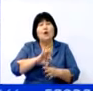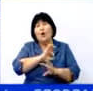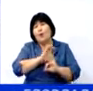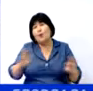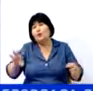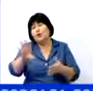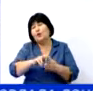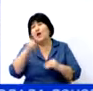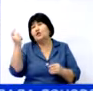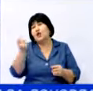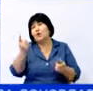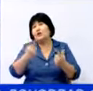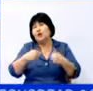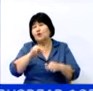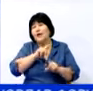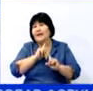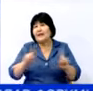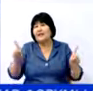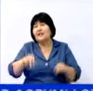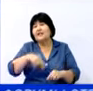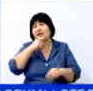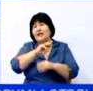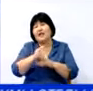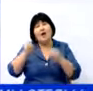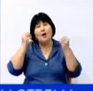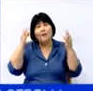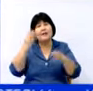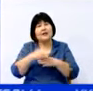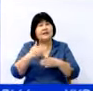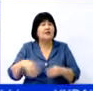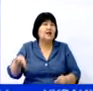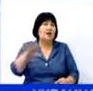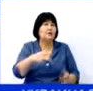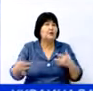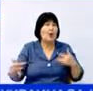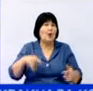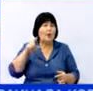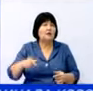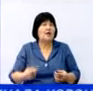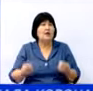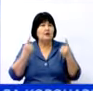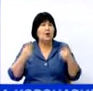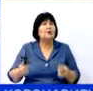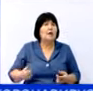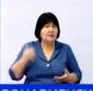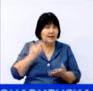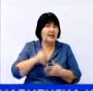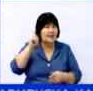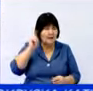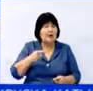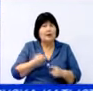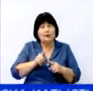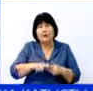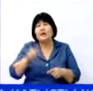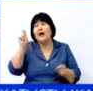үлгілі шығармашылық ұжымдарының ерекшелігі дәріптеледі. Мәдениет саласында біздің өңір өнерпаздарының шоқтығы биік екені белгілі, сондықтан